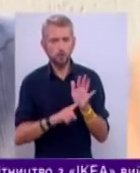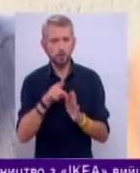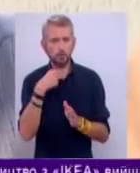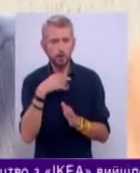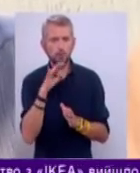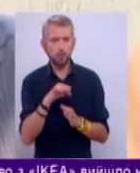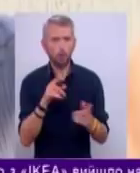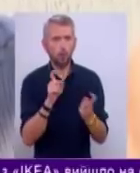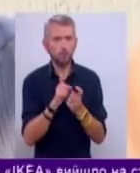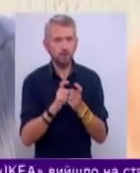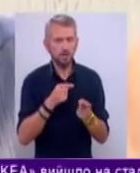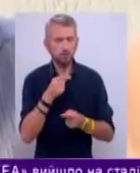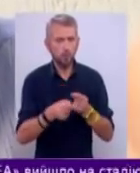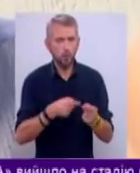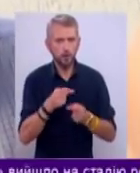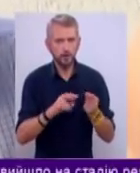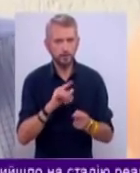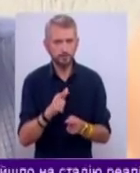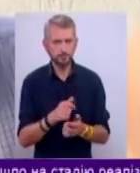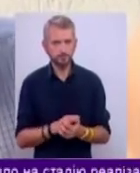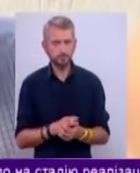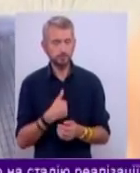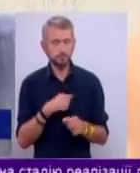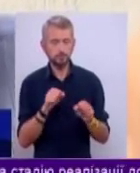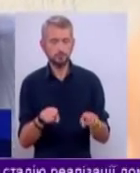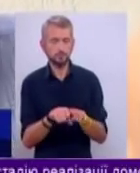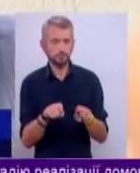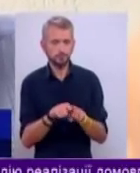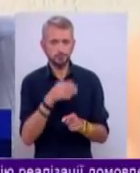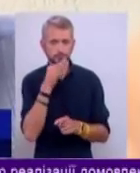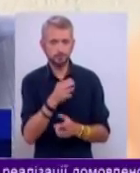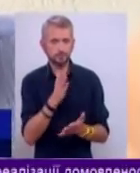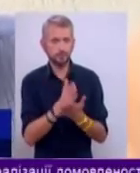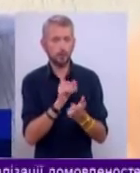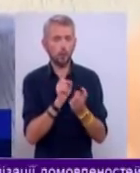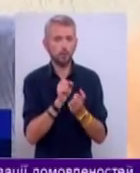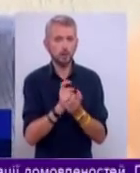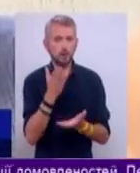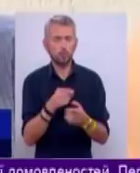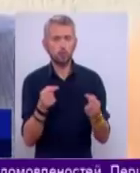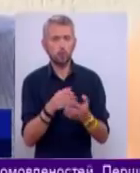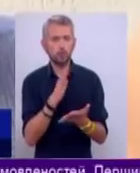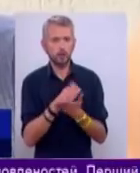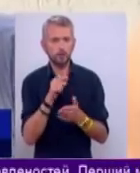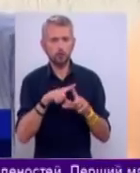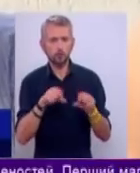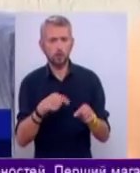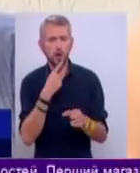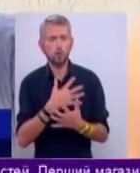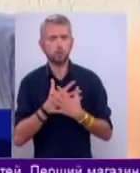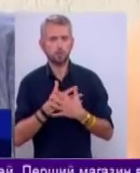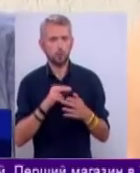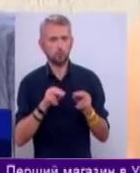конфлікт поколінь. Я можу точно так же сказати, от є конфлікт, а мабуть точно є в цій школі любимі